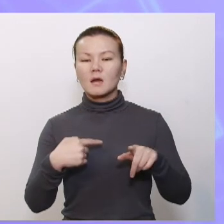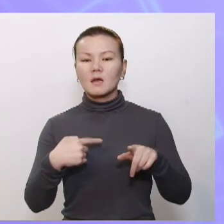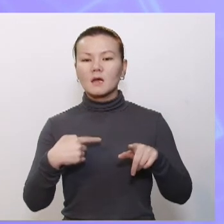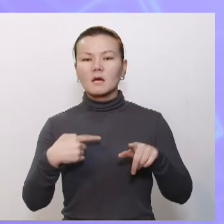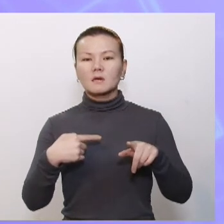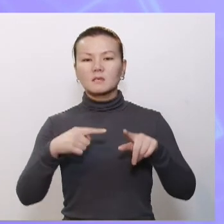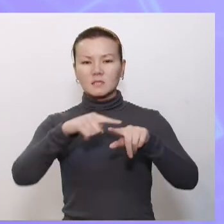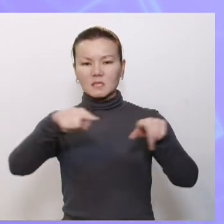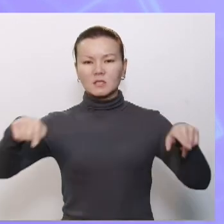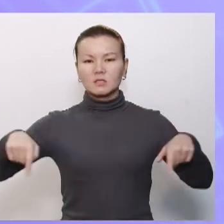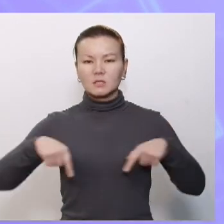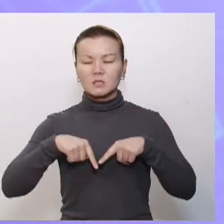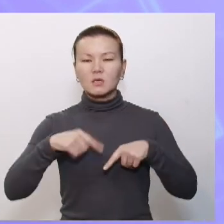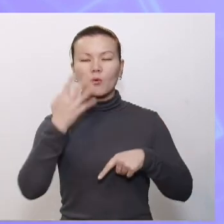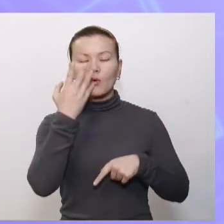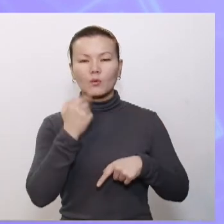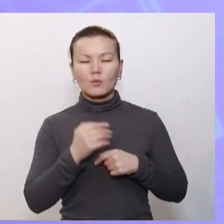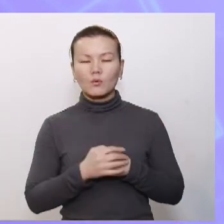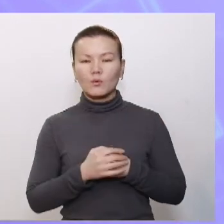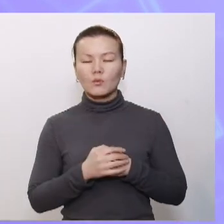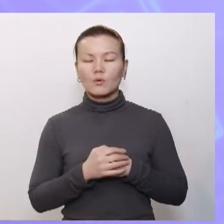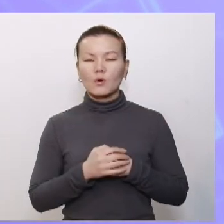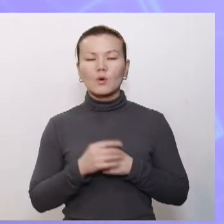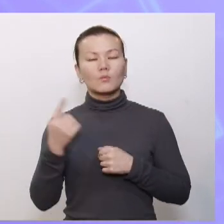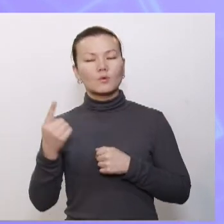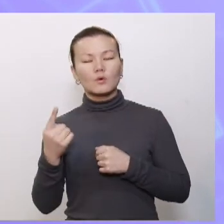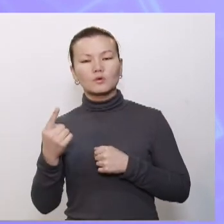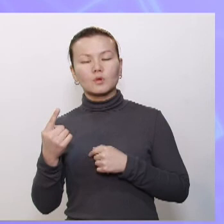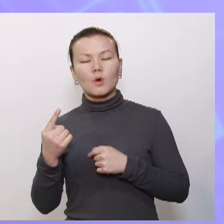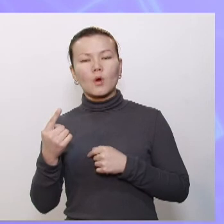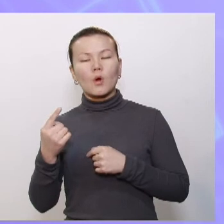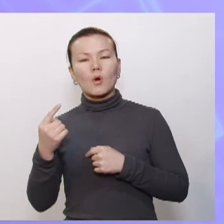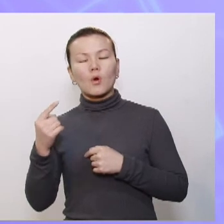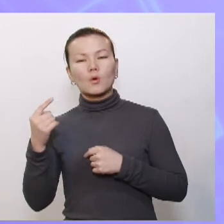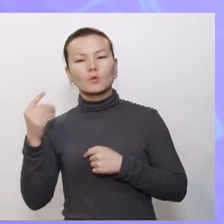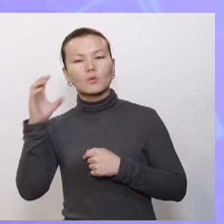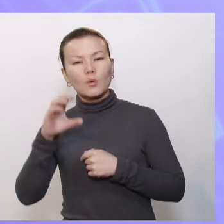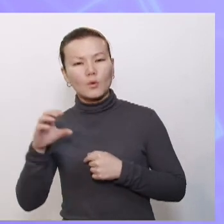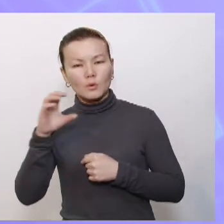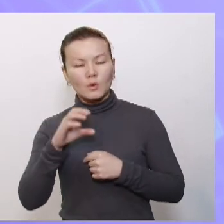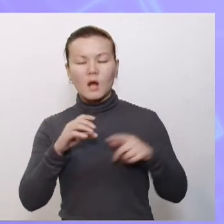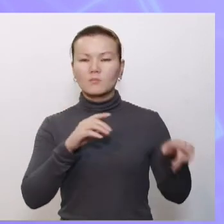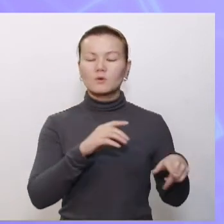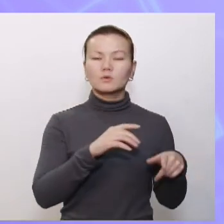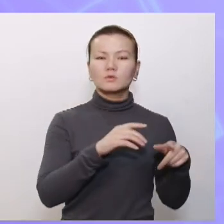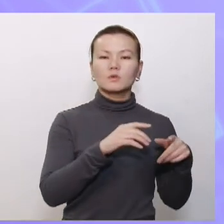тегерекченин өңү. Бири көк түстө, бири сары түстө экен.